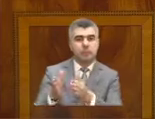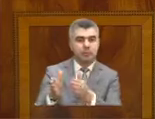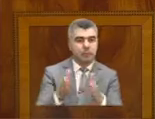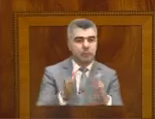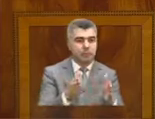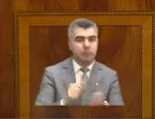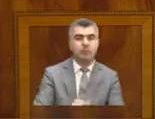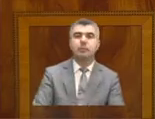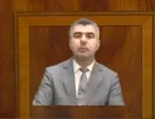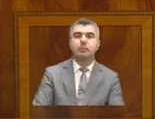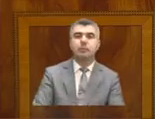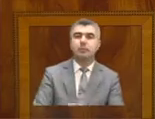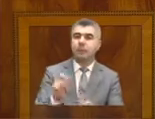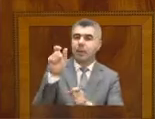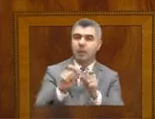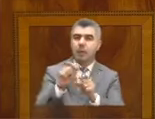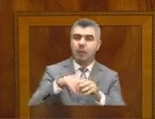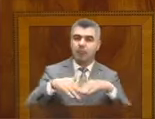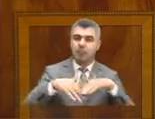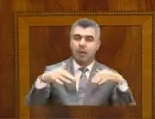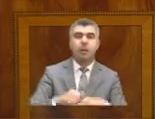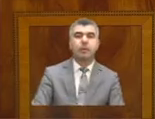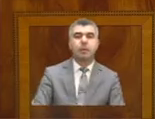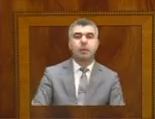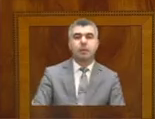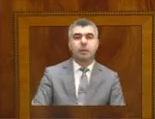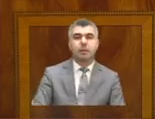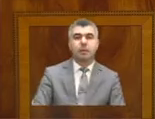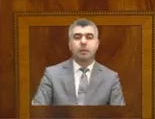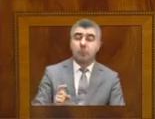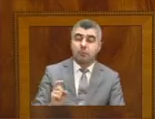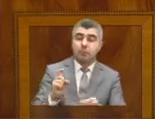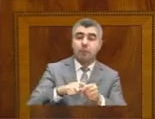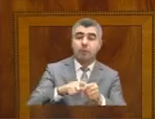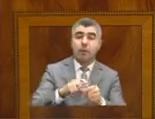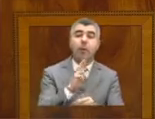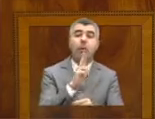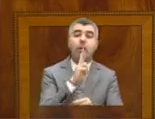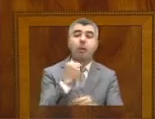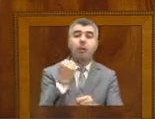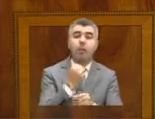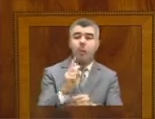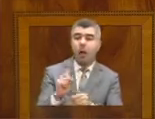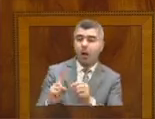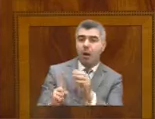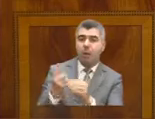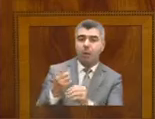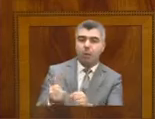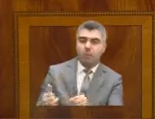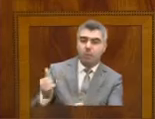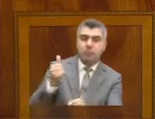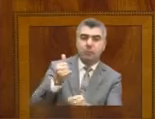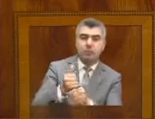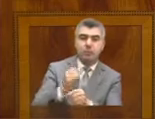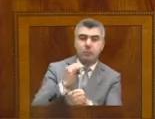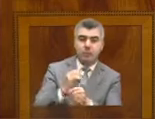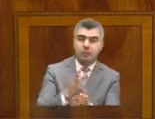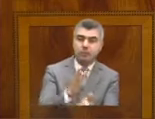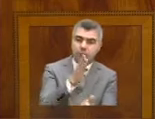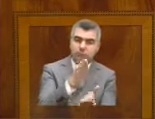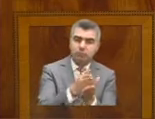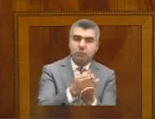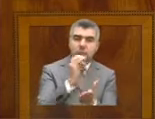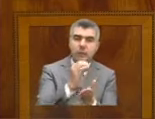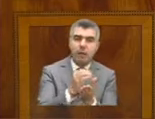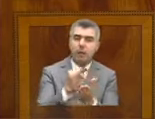حضرات السيدات والسادة، لقد انخرطت الحكومة منذ تنصيبها بشكل جدي وعملي في